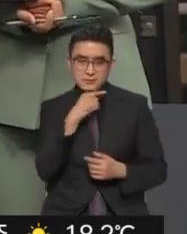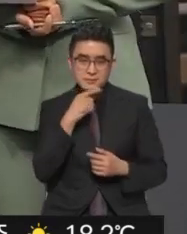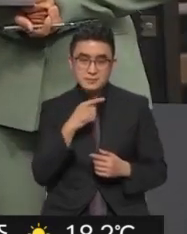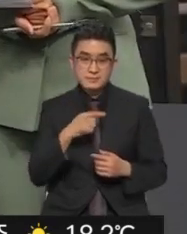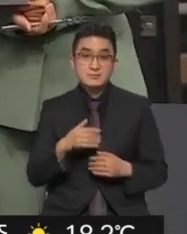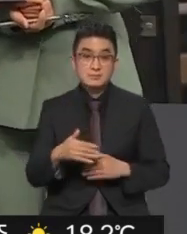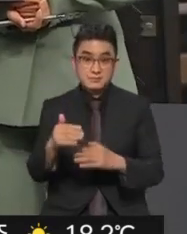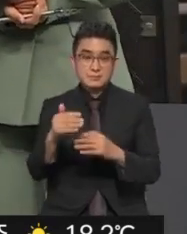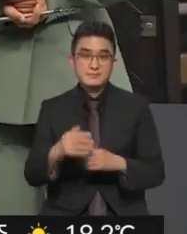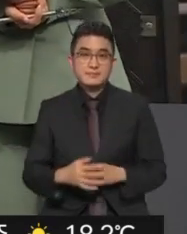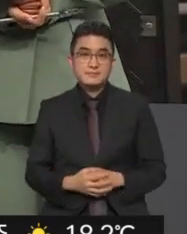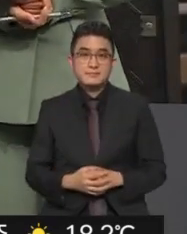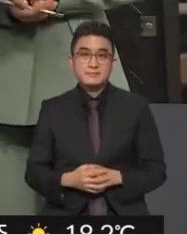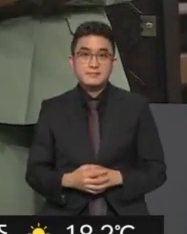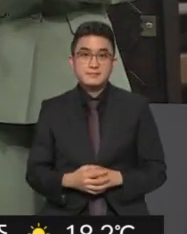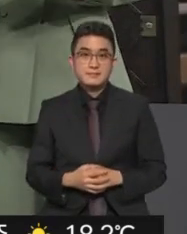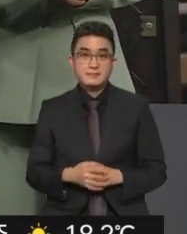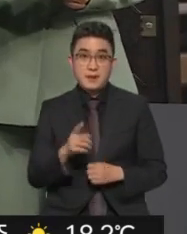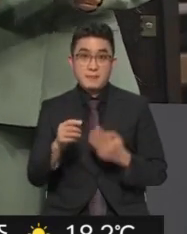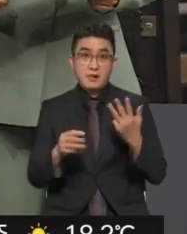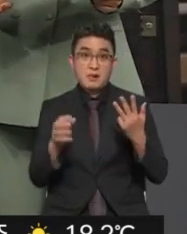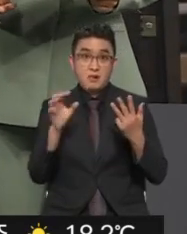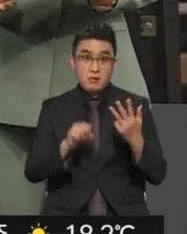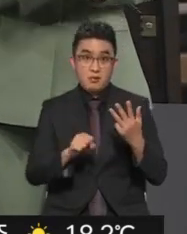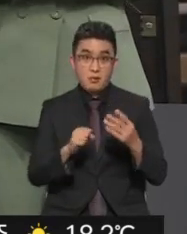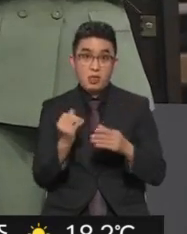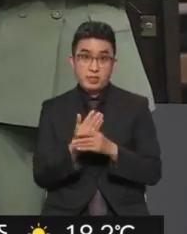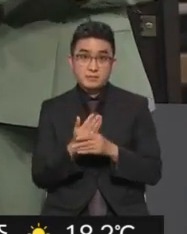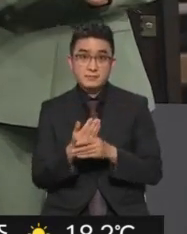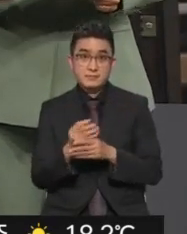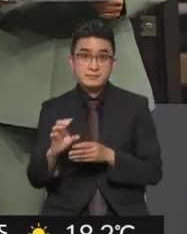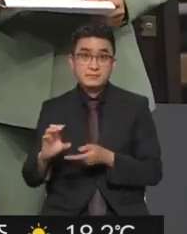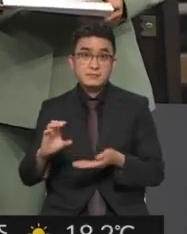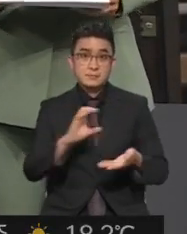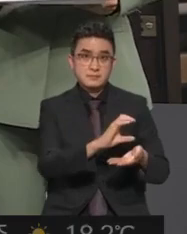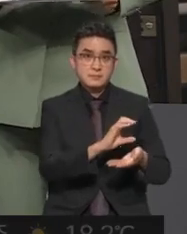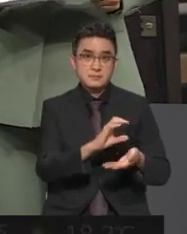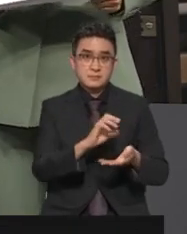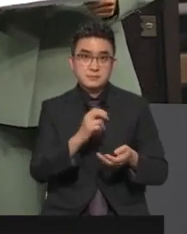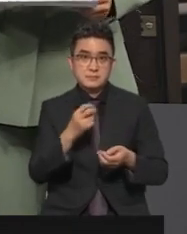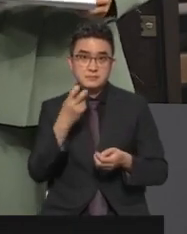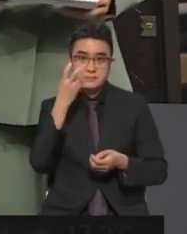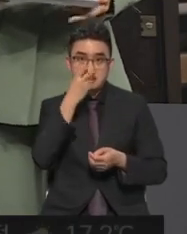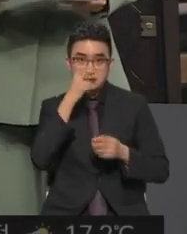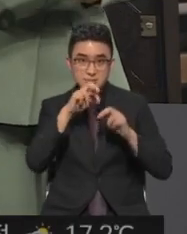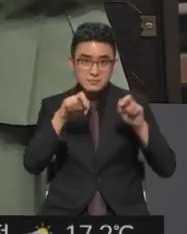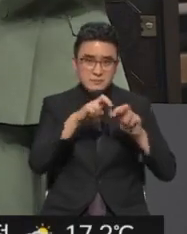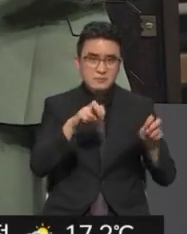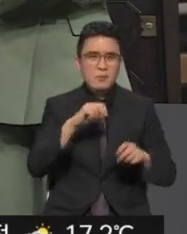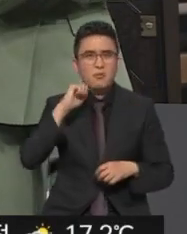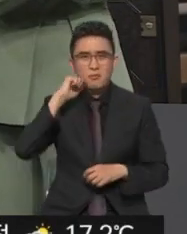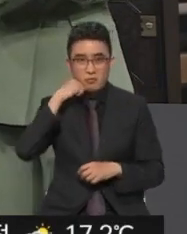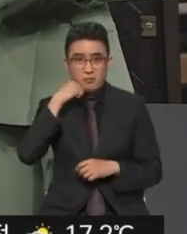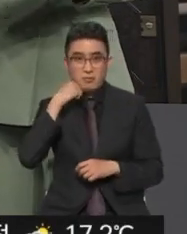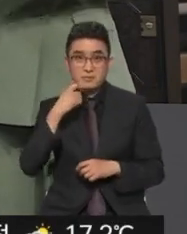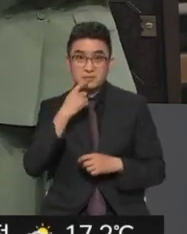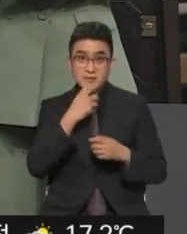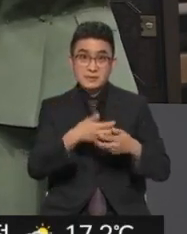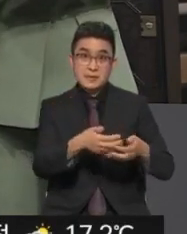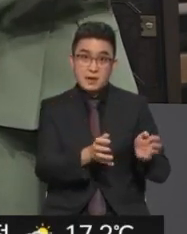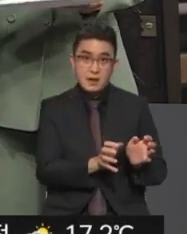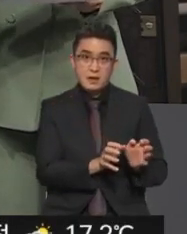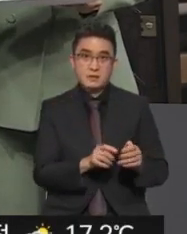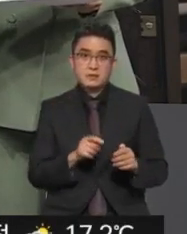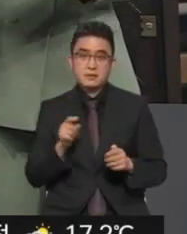하지만이 문제의 8억여원 현금으로 전달이 돼서 추적이 쉽지는 않다고 하는데요 민땅은이 대표에게는